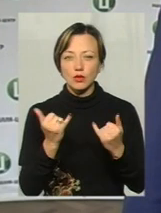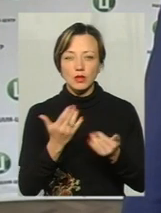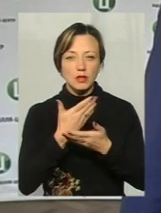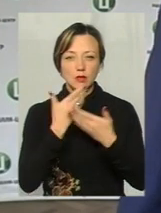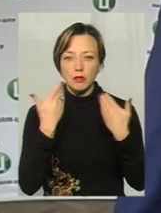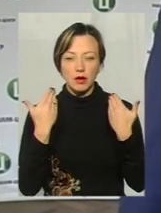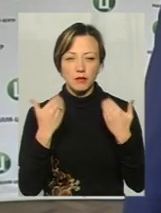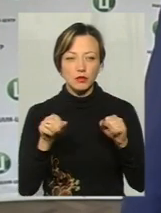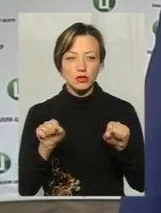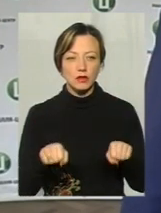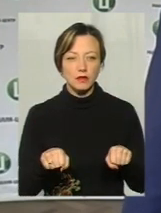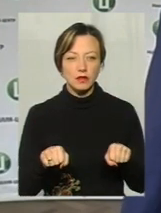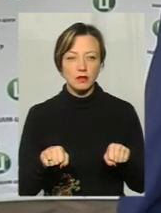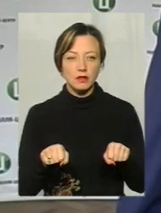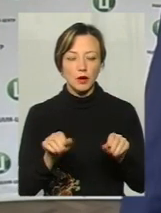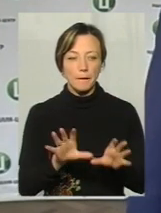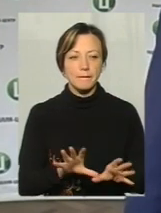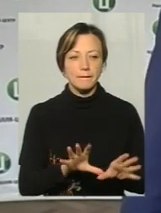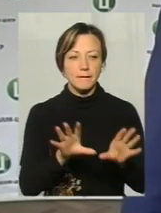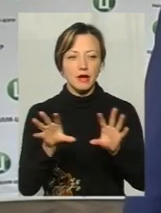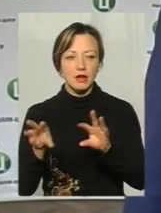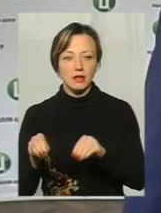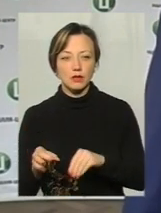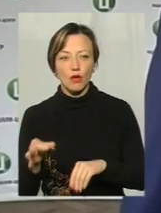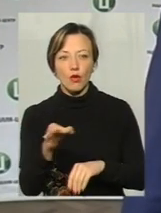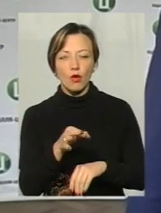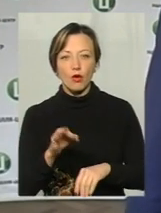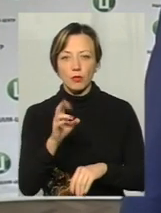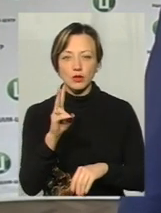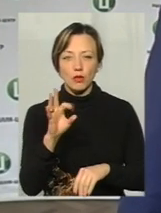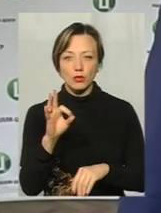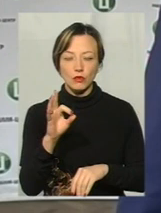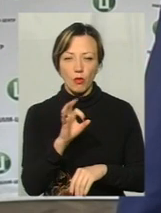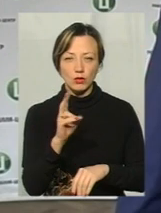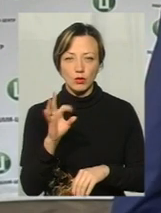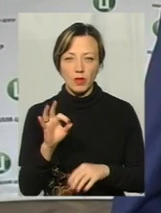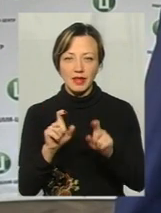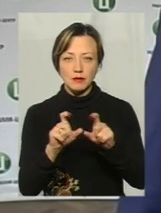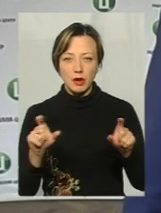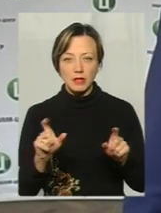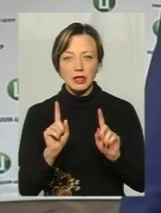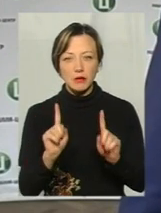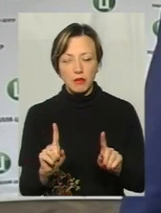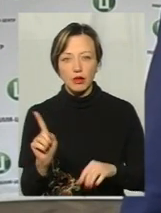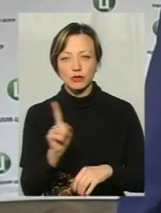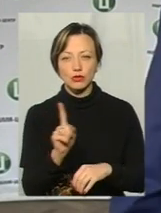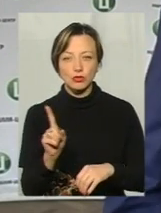маємо можливості перенести його з обласного онкодиспансеру хіба що